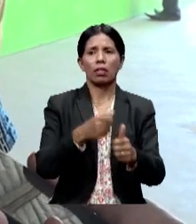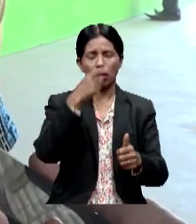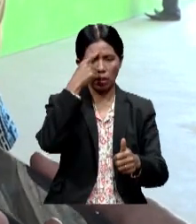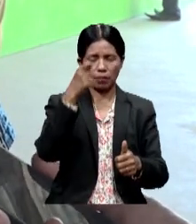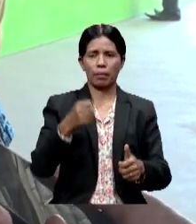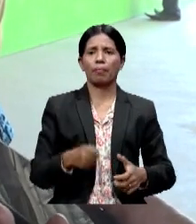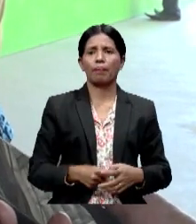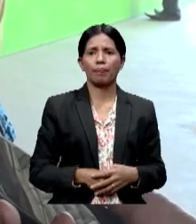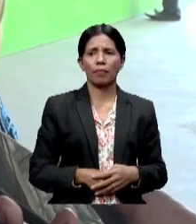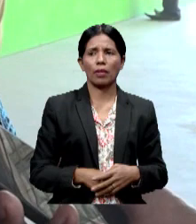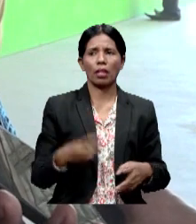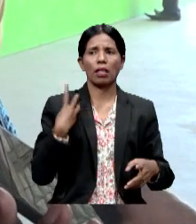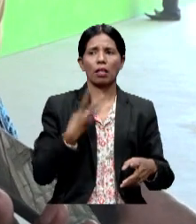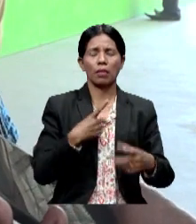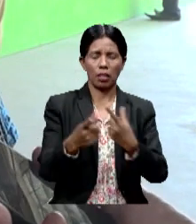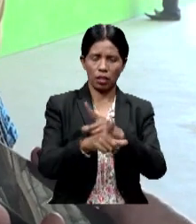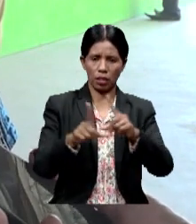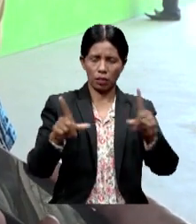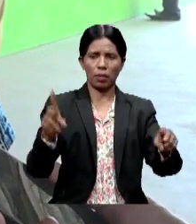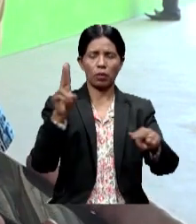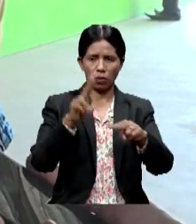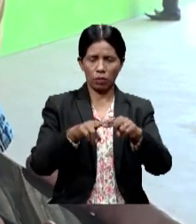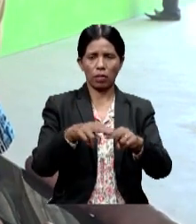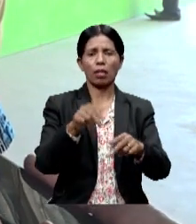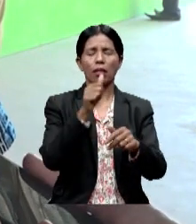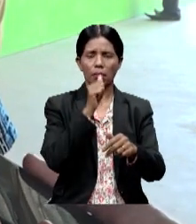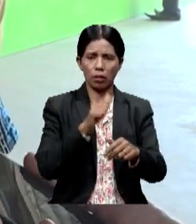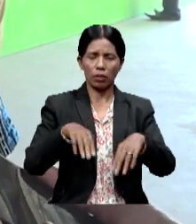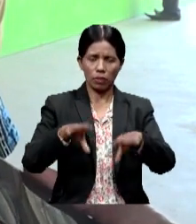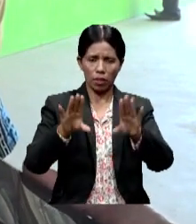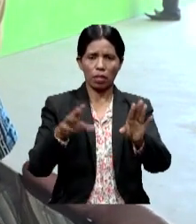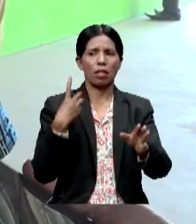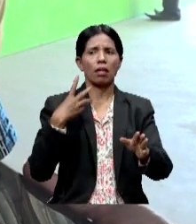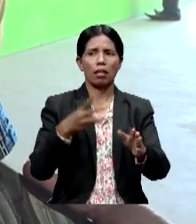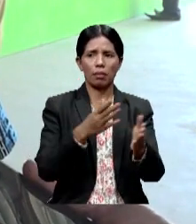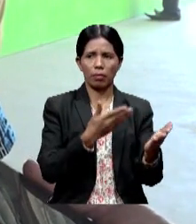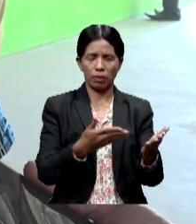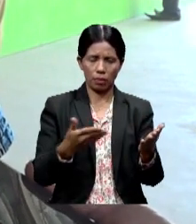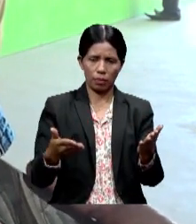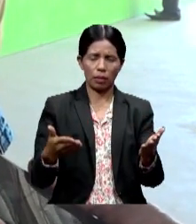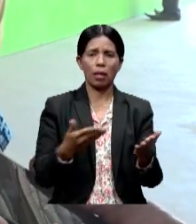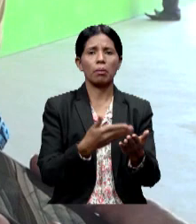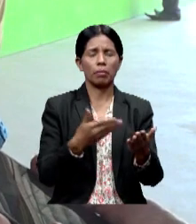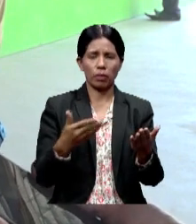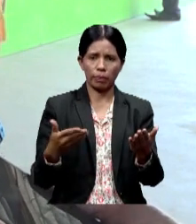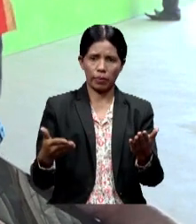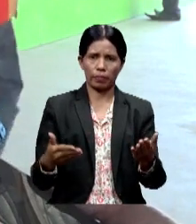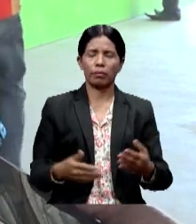be ya amina libre para ami atu tur akmate ko difa ang netika mina produto ne be ami prepare ya fatin ne be ami famba.